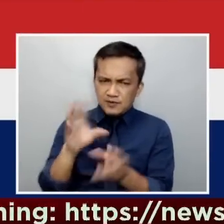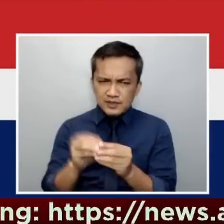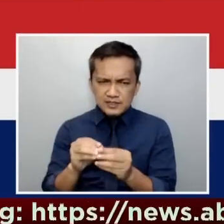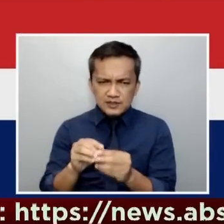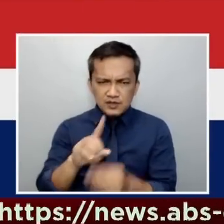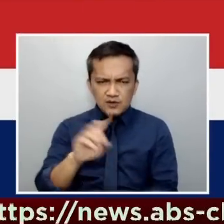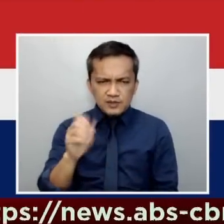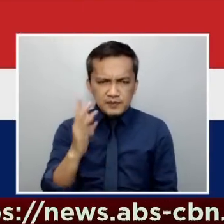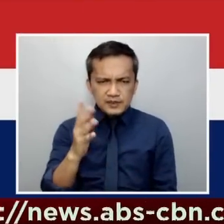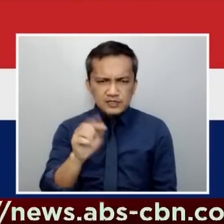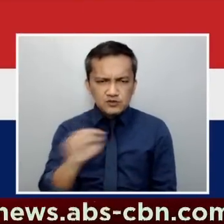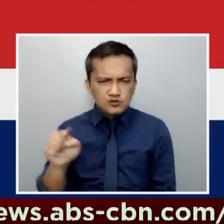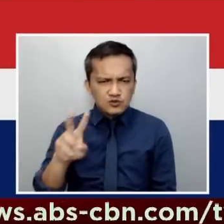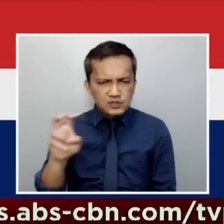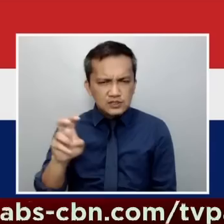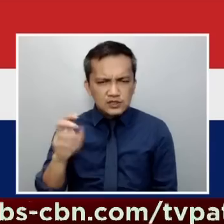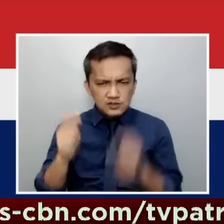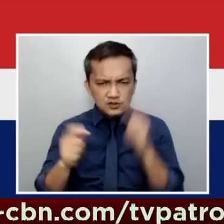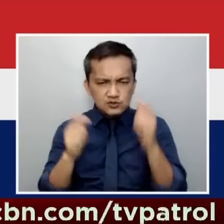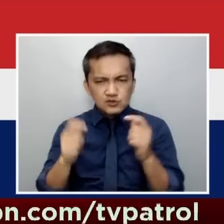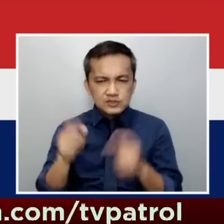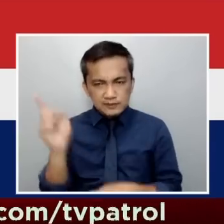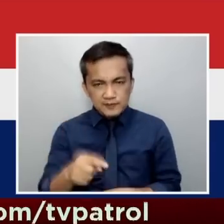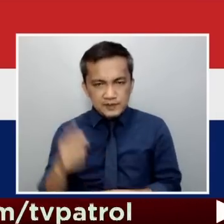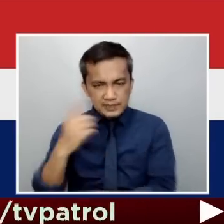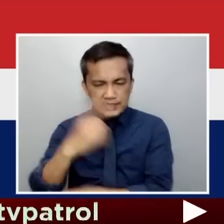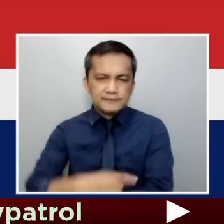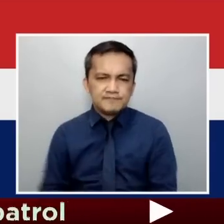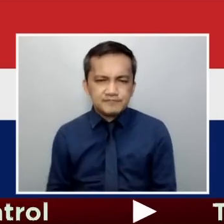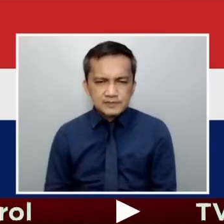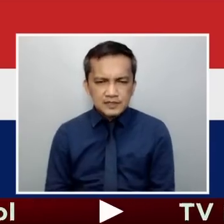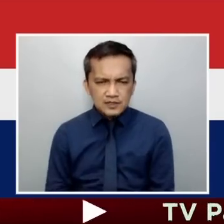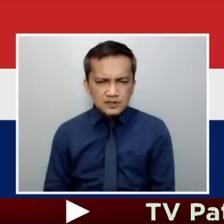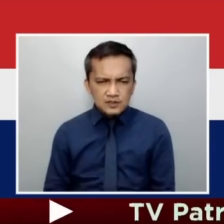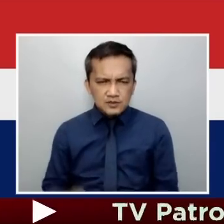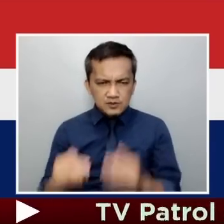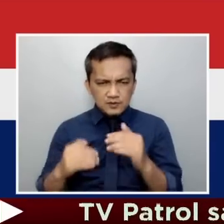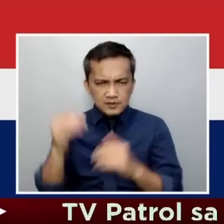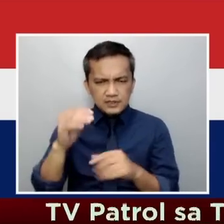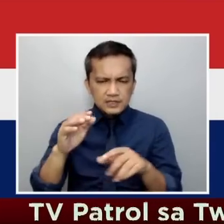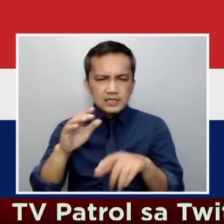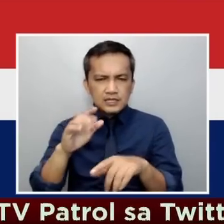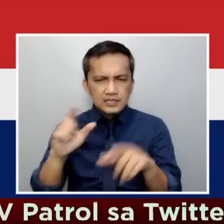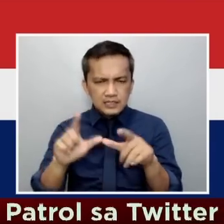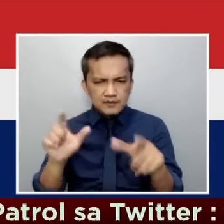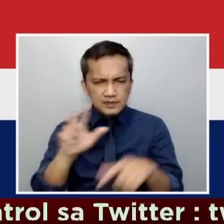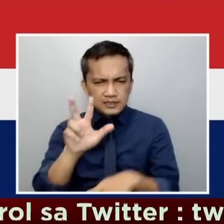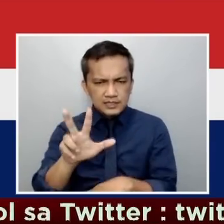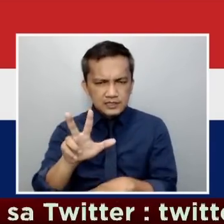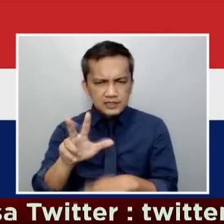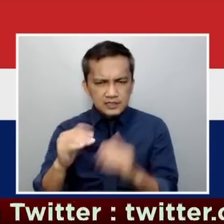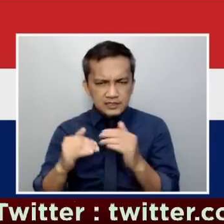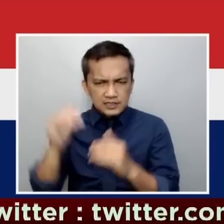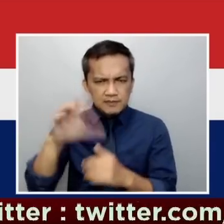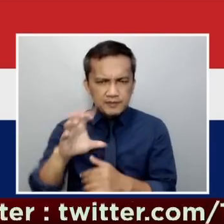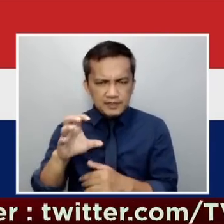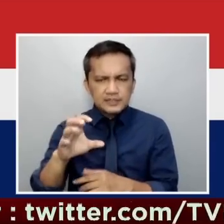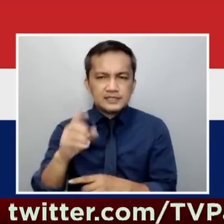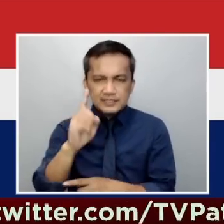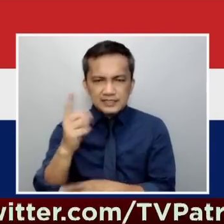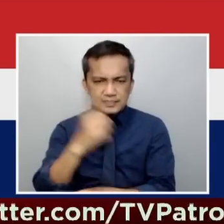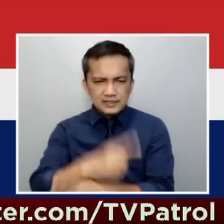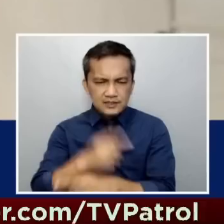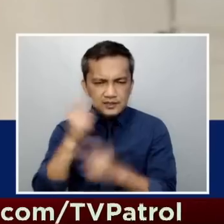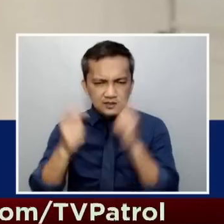150 to 200 tourists per day. Nung umakyat na ng alert level 3, 500 per day na po ang mga tourist